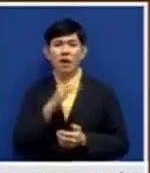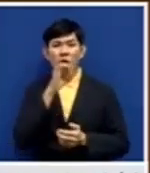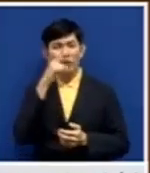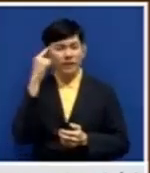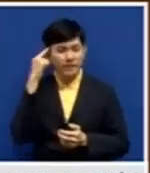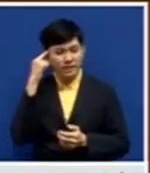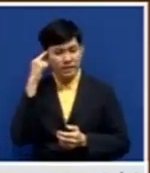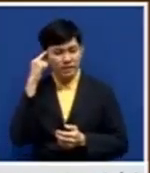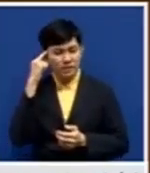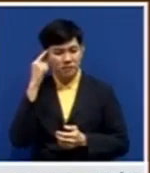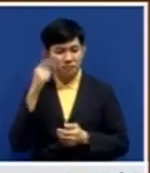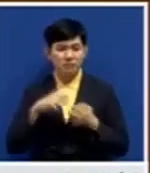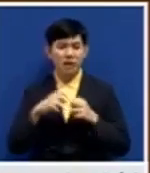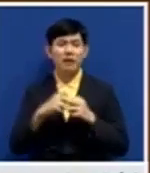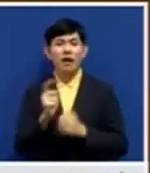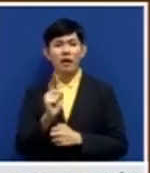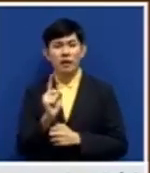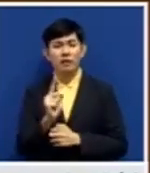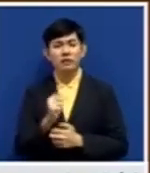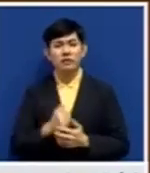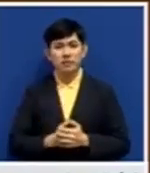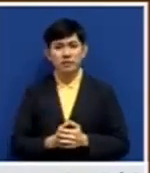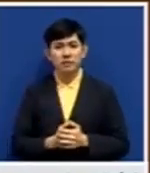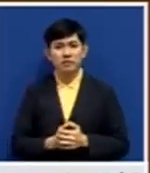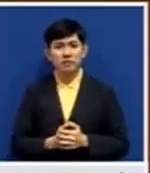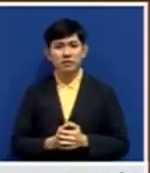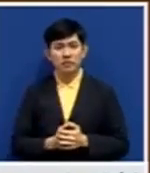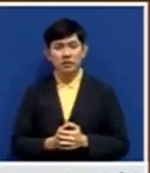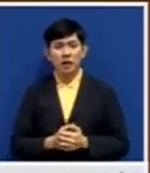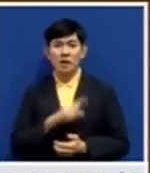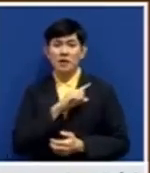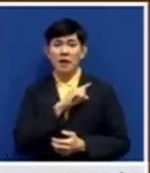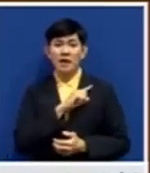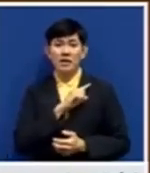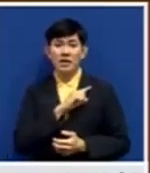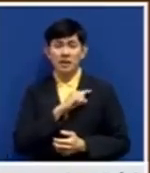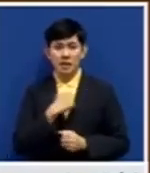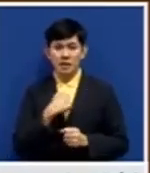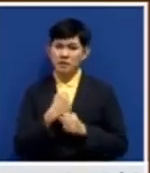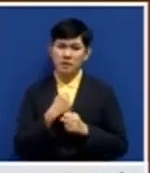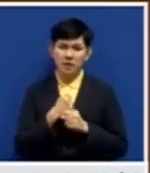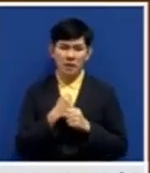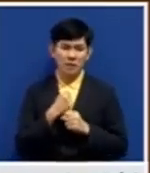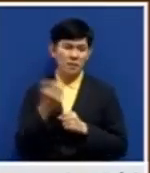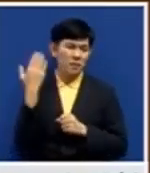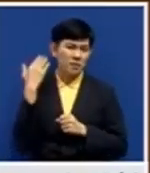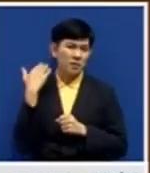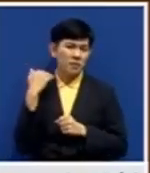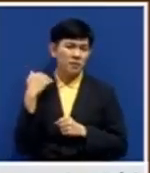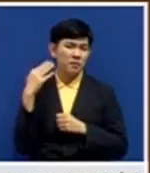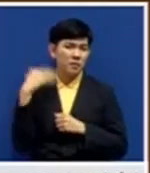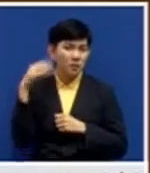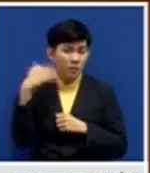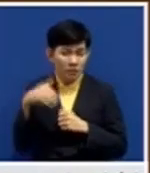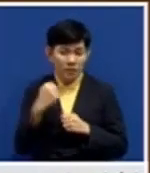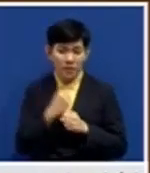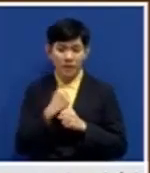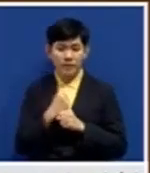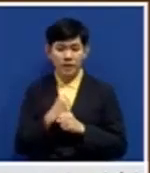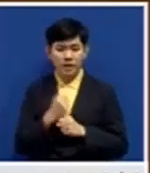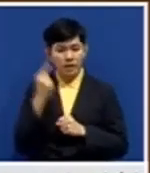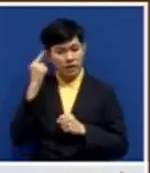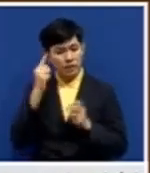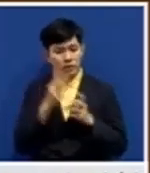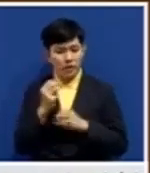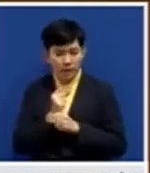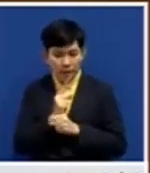ว่าอะไรมันจะเกิดขึ้นฉะนั้นหน้าที่ที่ทำมาหลายปีที่ผ่านมาแล้วก็คือว่าจะทำยังไง